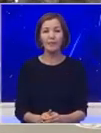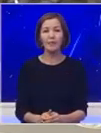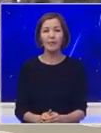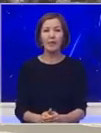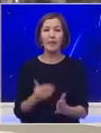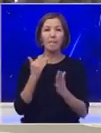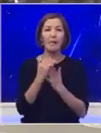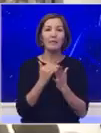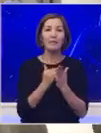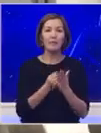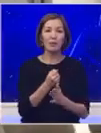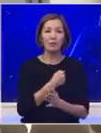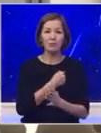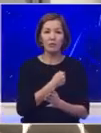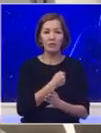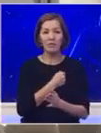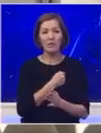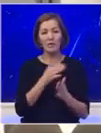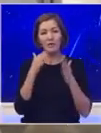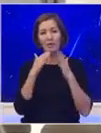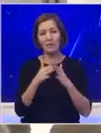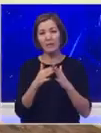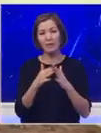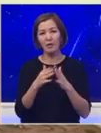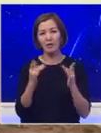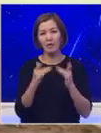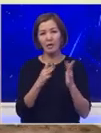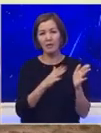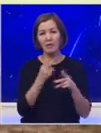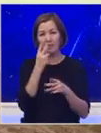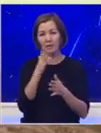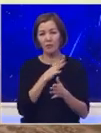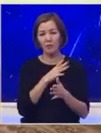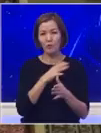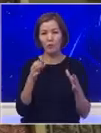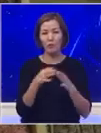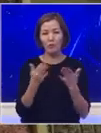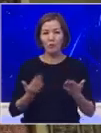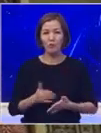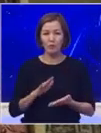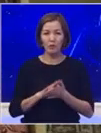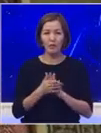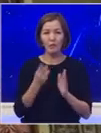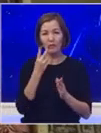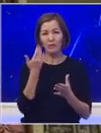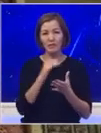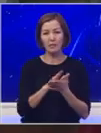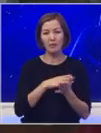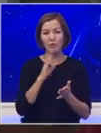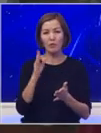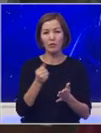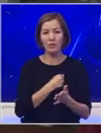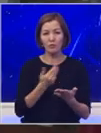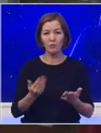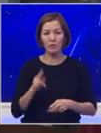Бағдарлама шеңберінде курсанттар сарбаздар казармасы мен әскери қызметкерлер жатақханасын аралап көрді. Бөлімнің тұрмыс жағдайымен танысты. Бұл болашақта әскери өмірге